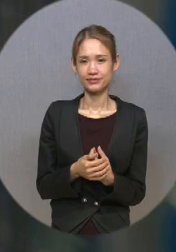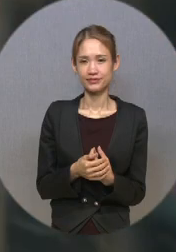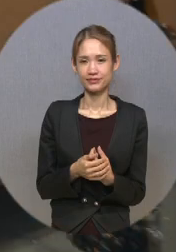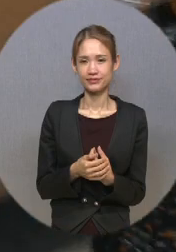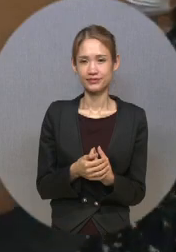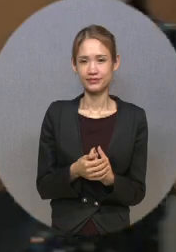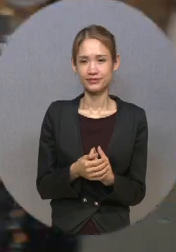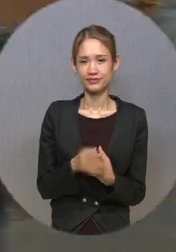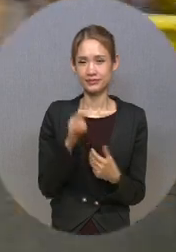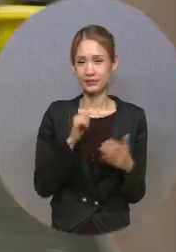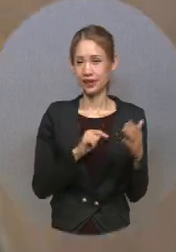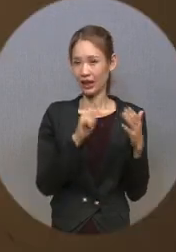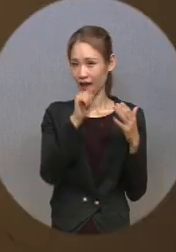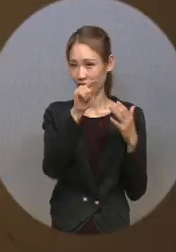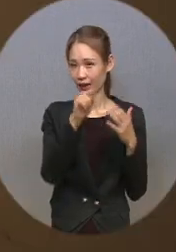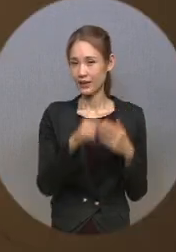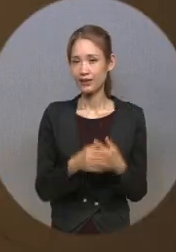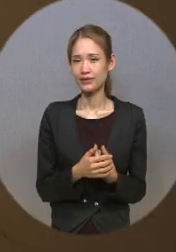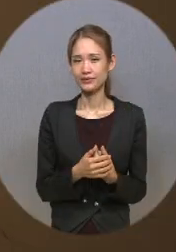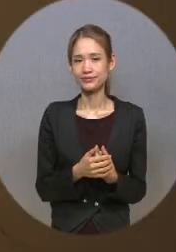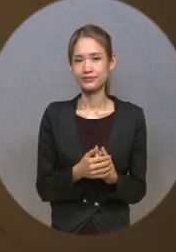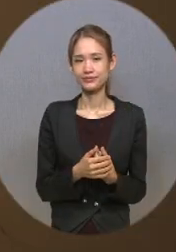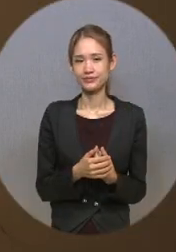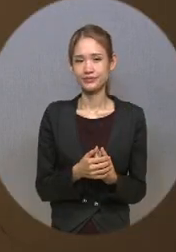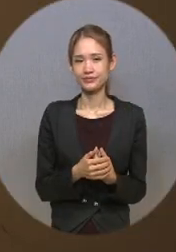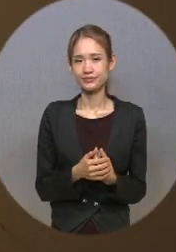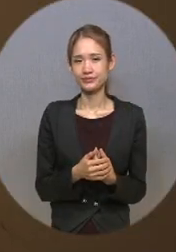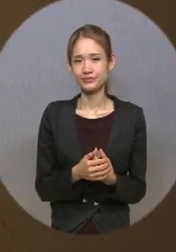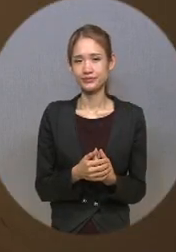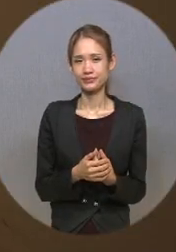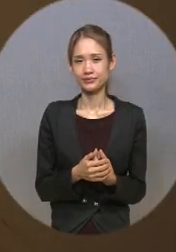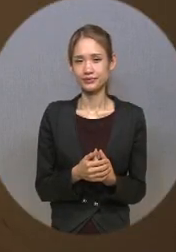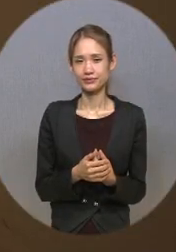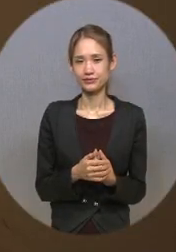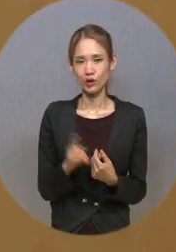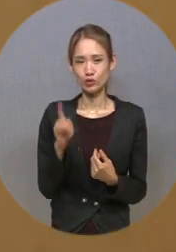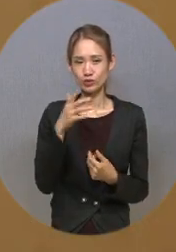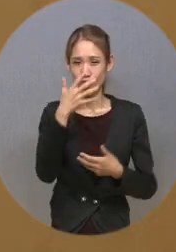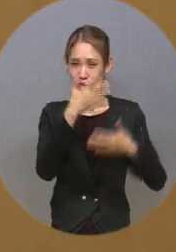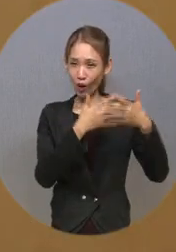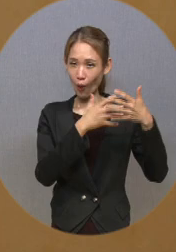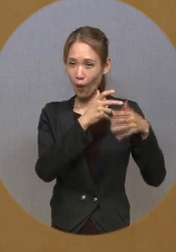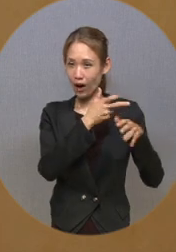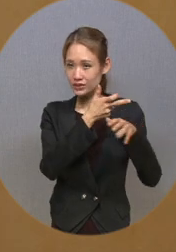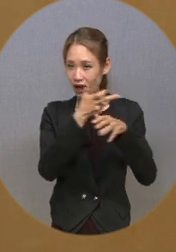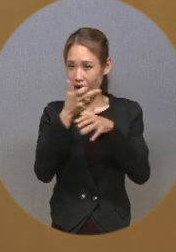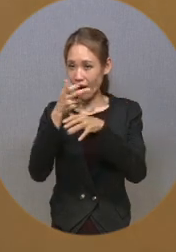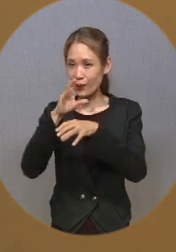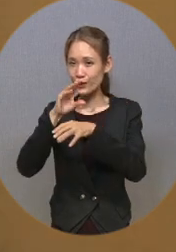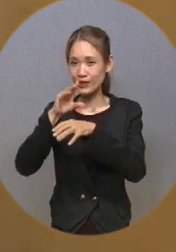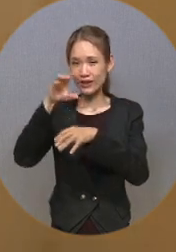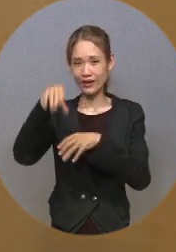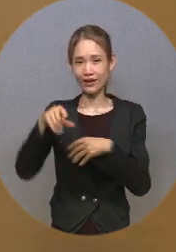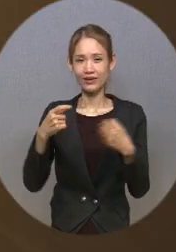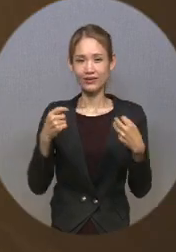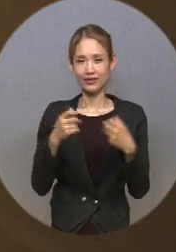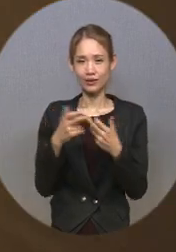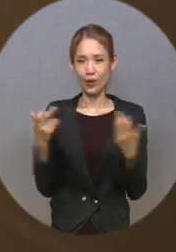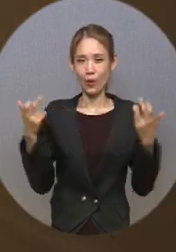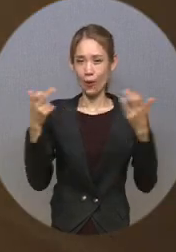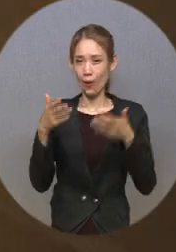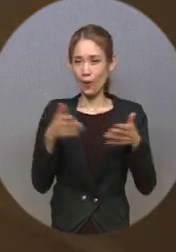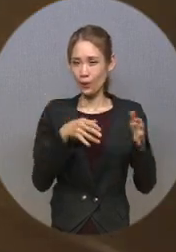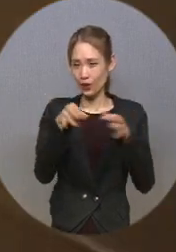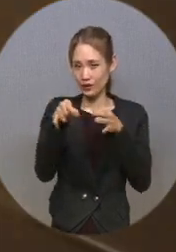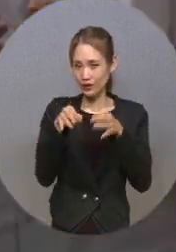아, 안쪽으로. 네. 아, 네. 여기 오시면 됩니다. 영화 처음 좀 갔네요. 아따. 우리랑 골목에 있는 집이 진짜 맛있는 집인 것 같아요. 냄새 맞아. 네. 냄새